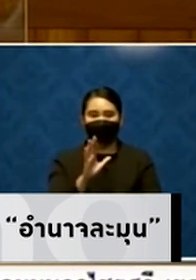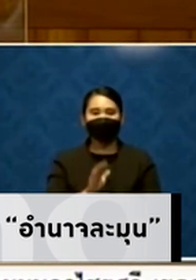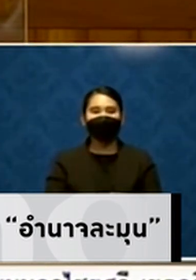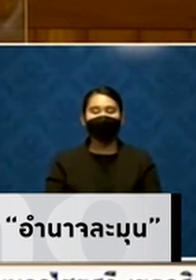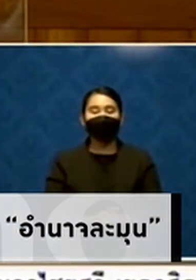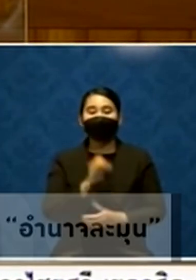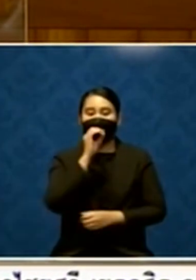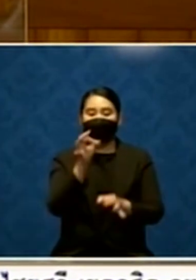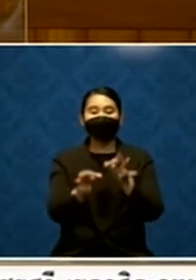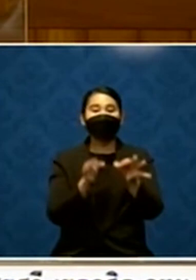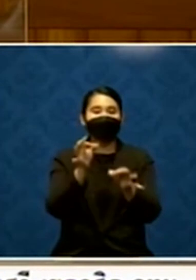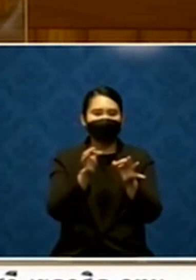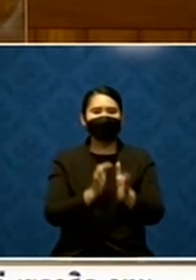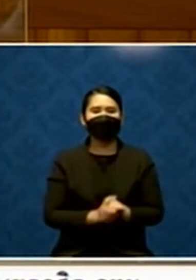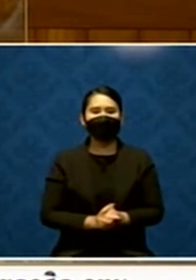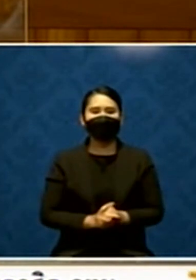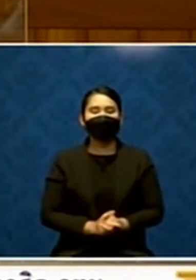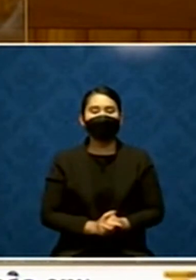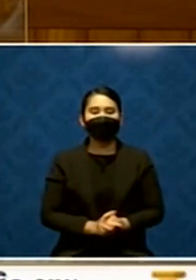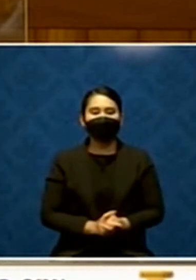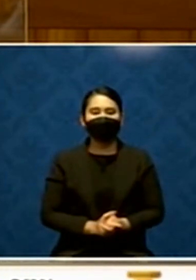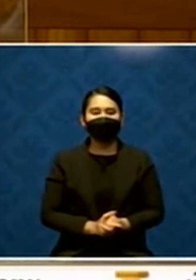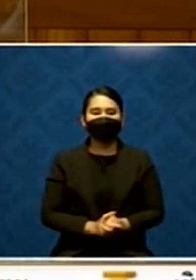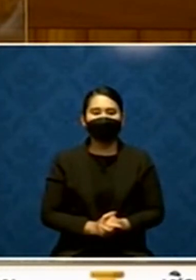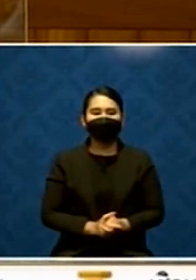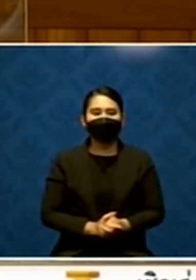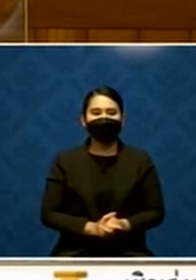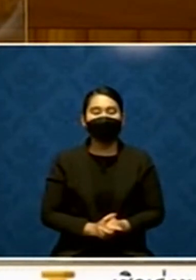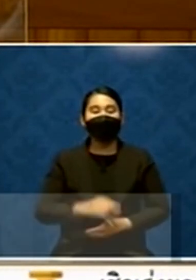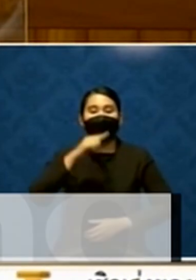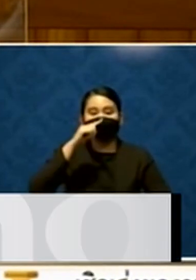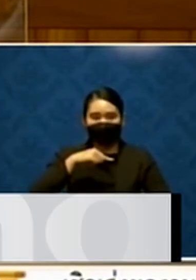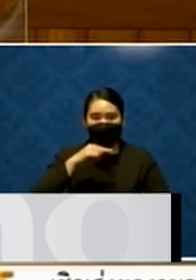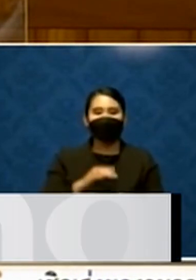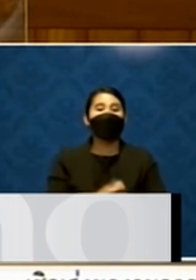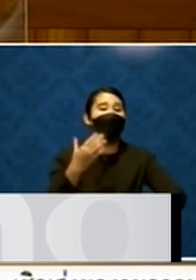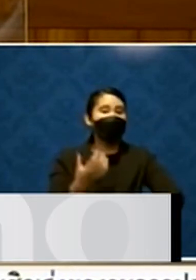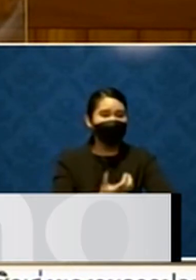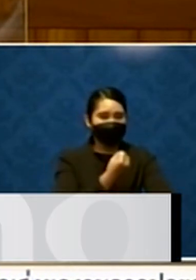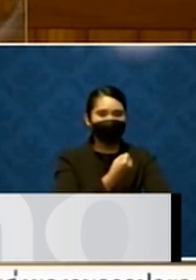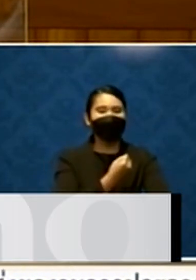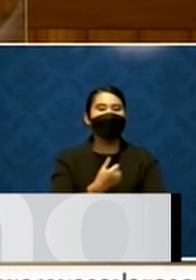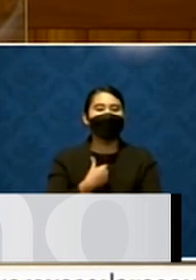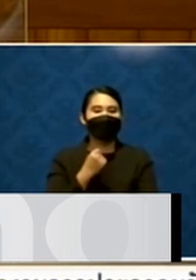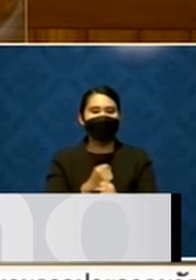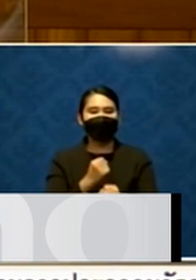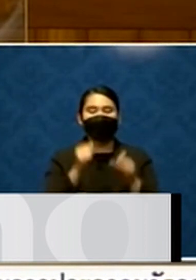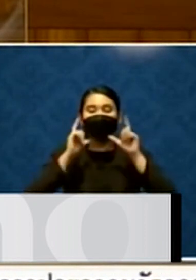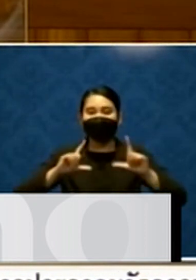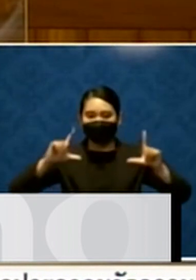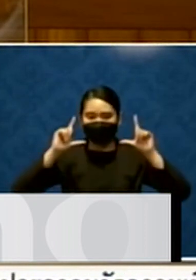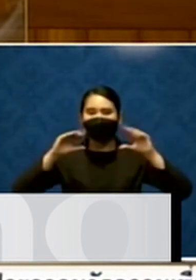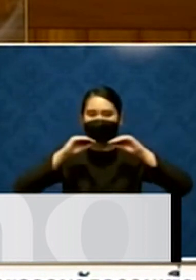าเรียนว่าความสามารถของเราในด้านอำนาจละมุนซอฟต์พาวเวอร์มันกระจอนกระจายไปมากกว่าที่คิด